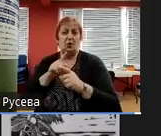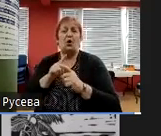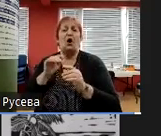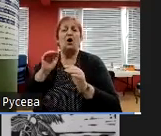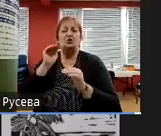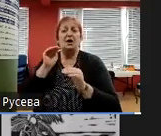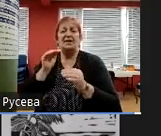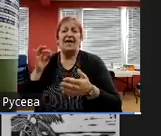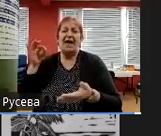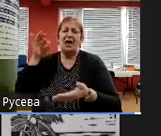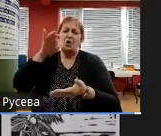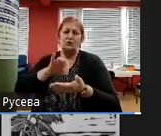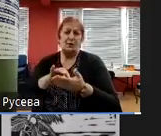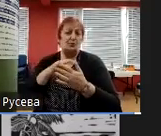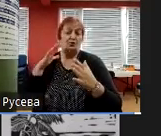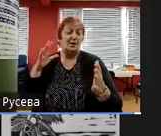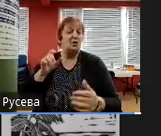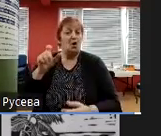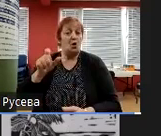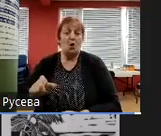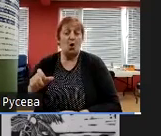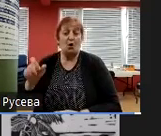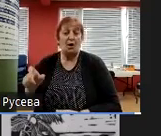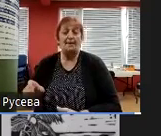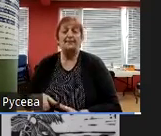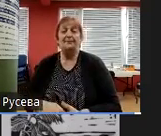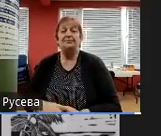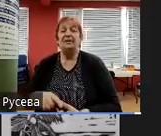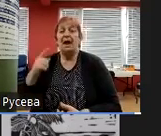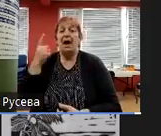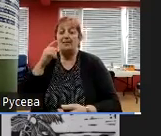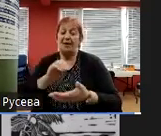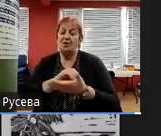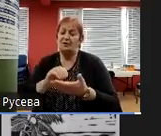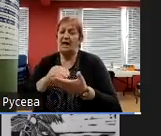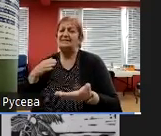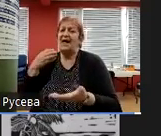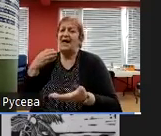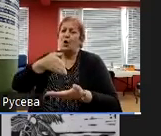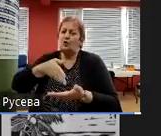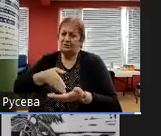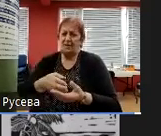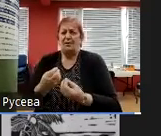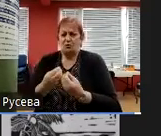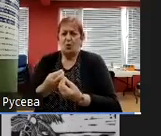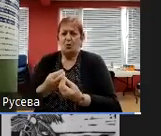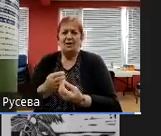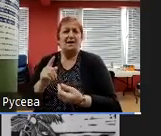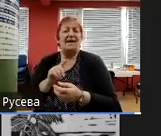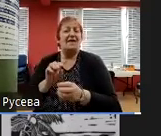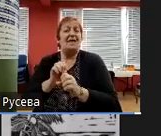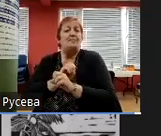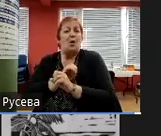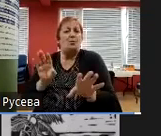бъде достъпно за много хора. Първо текста да е достъпен, да не пропуснете